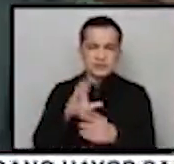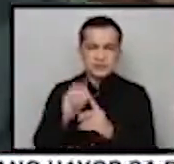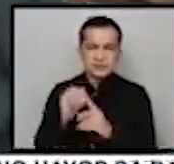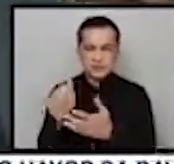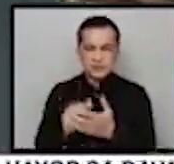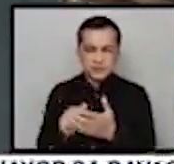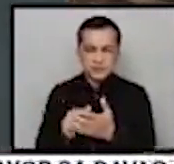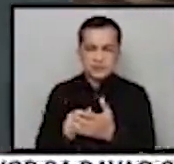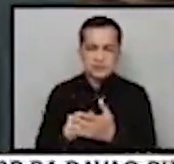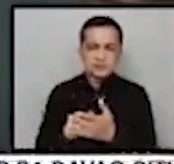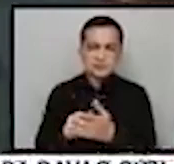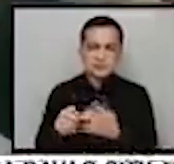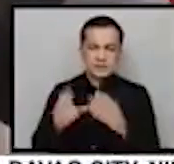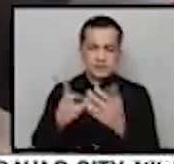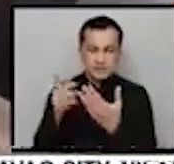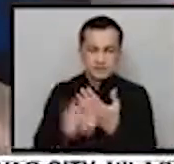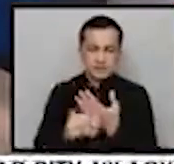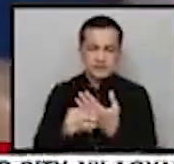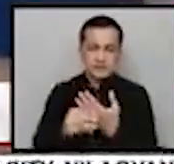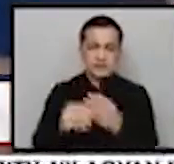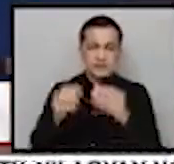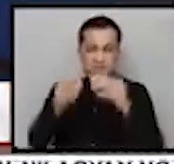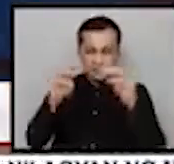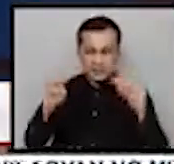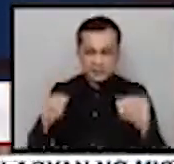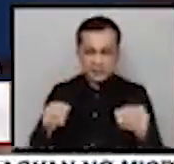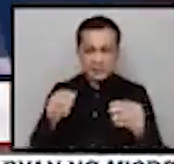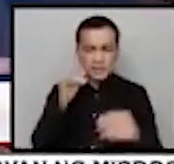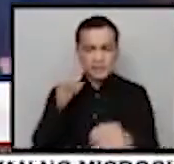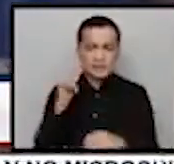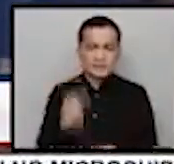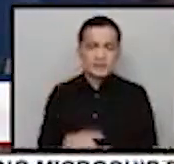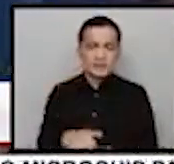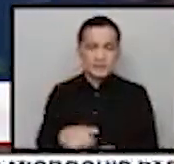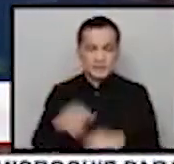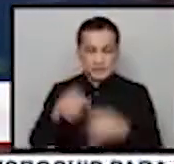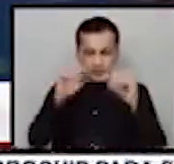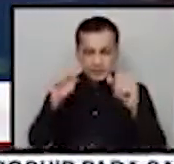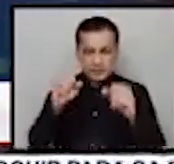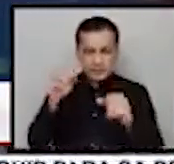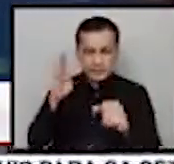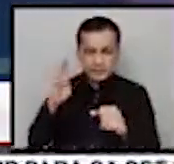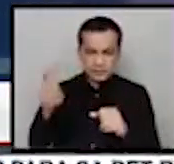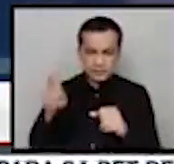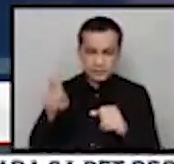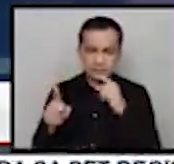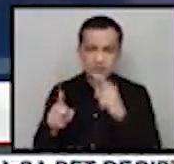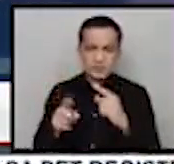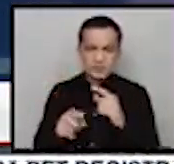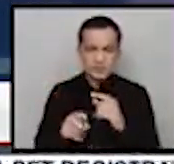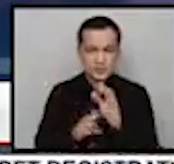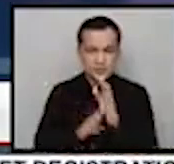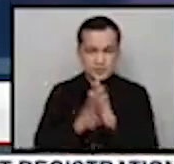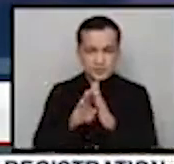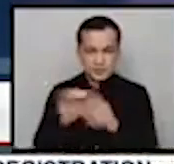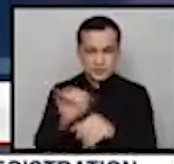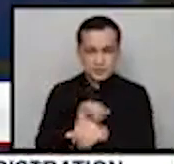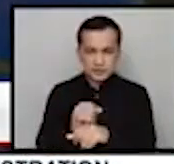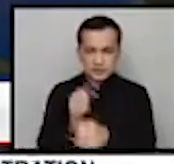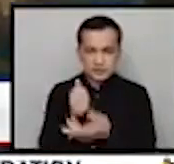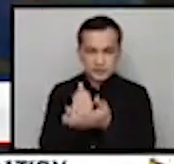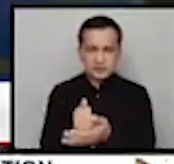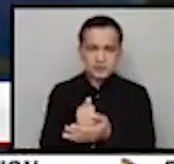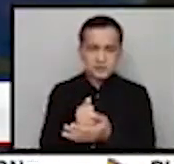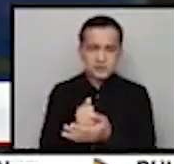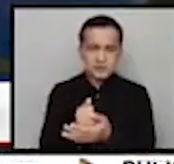awarding ceremony sa Malacañang kahapon. Tiwala si President Marcos na kung pauunla rin ang industriyang ito, makatutulong ito sa paglago ng